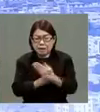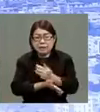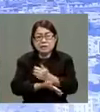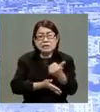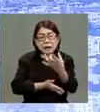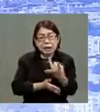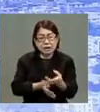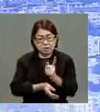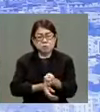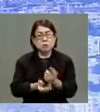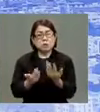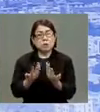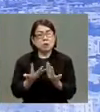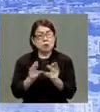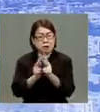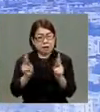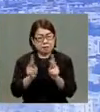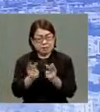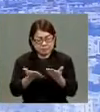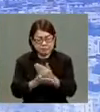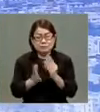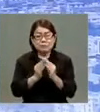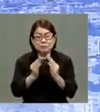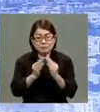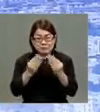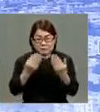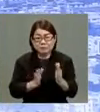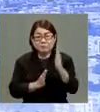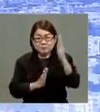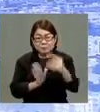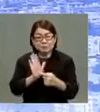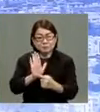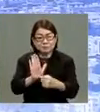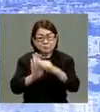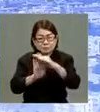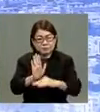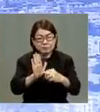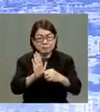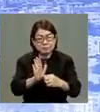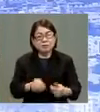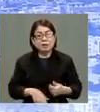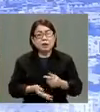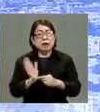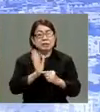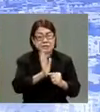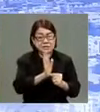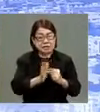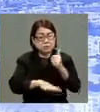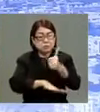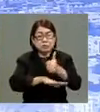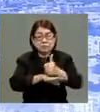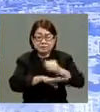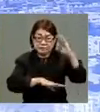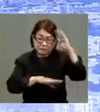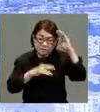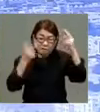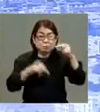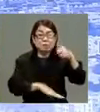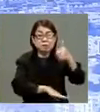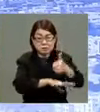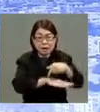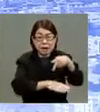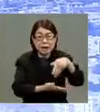การต้องมีการนำไปพูดคุยแล้วคงจะได้มีการนำเสนอต่อทางท่านผอ.ศูนย์แล้วก็ทางคณะกรรมการท่านอื่นๆนะครับเพื่อ